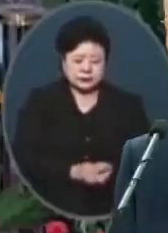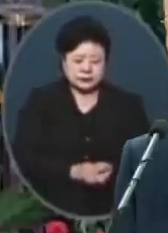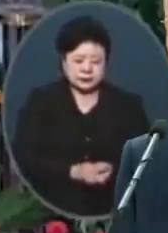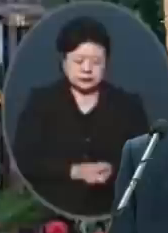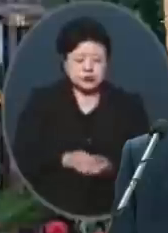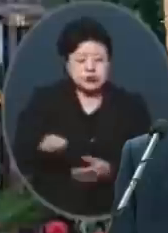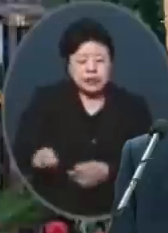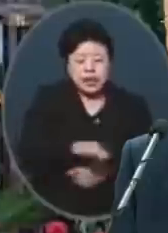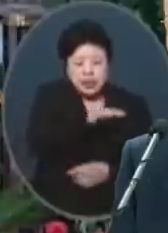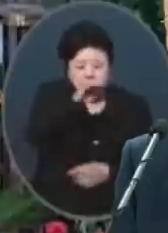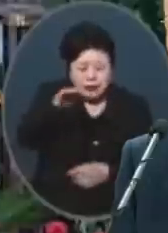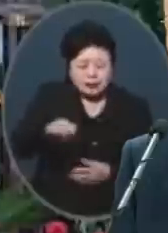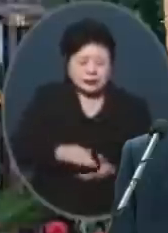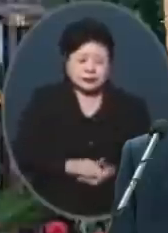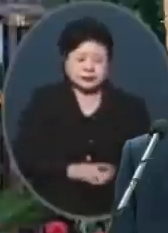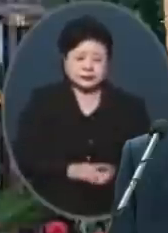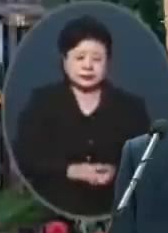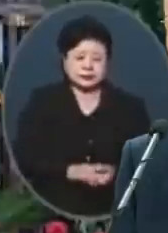우리가